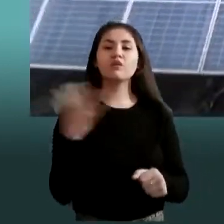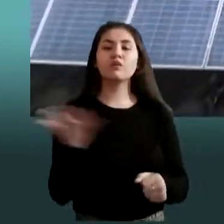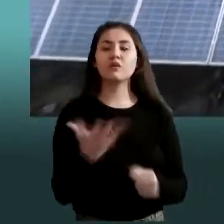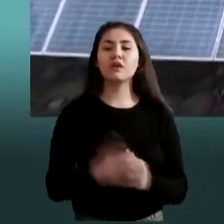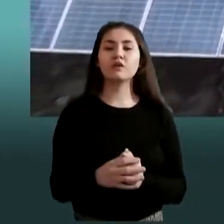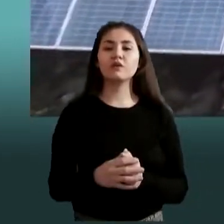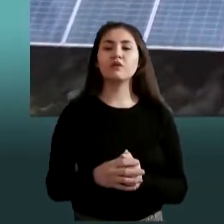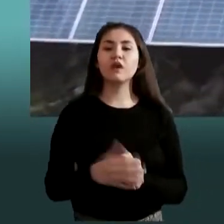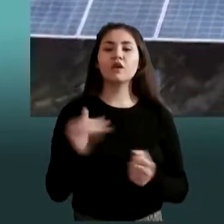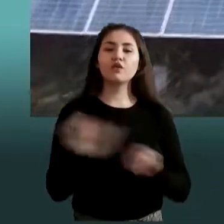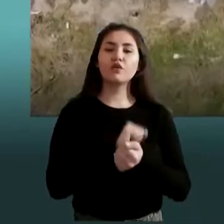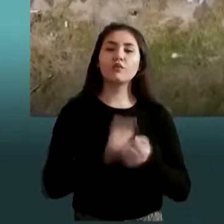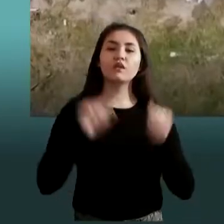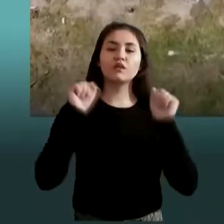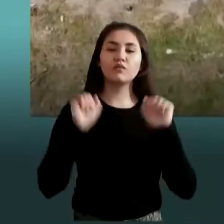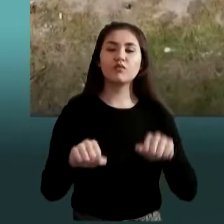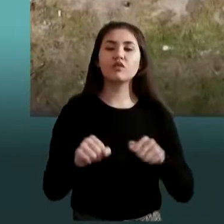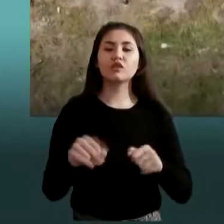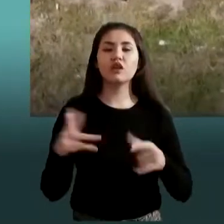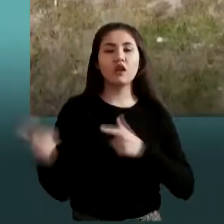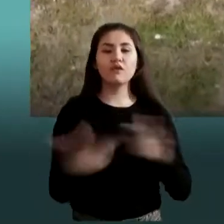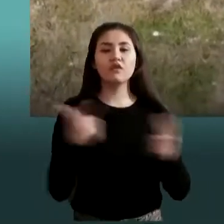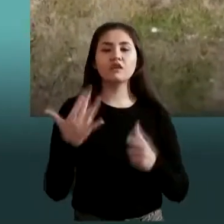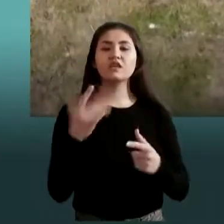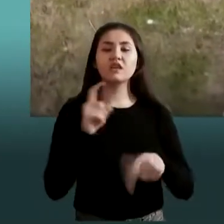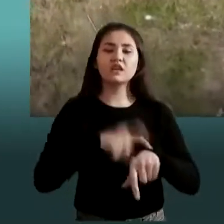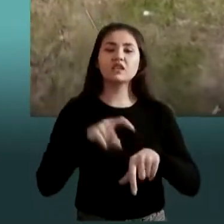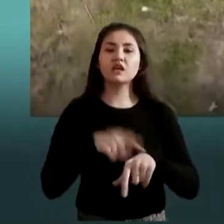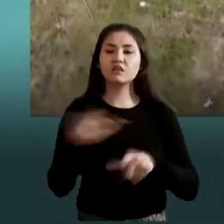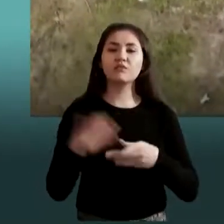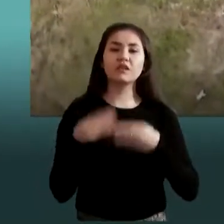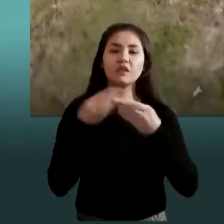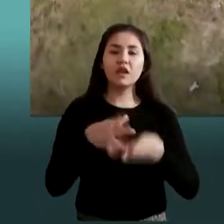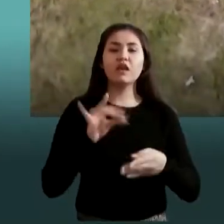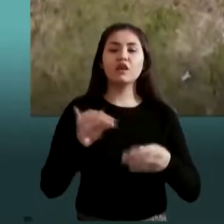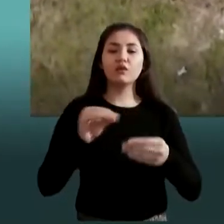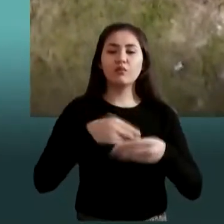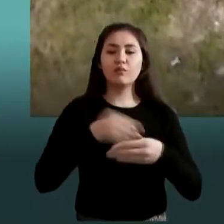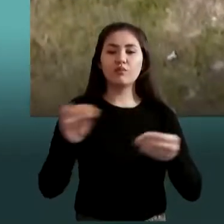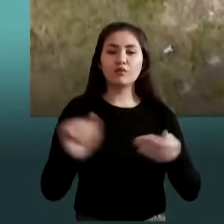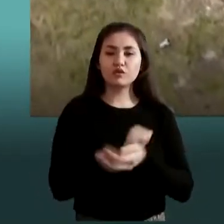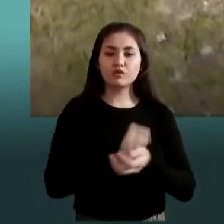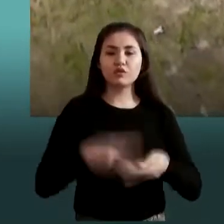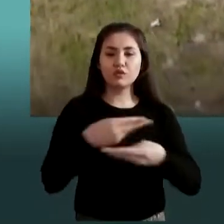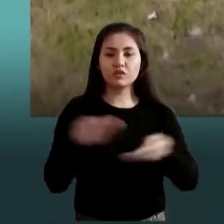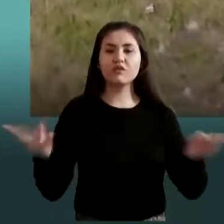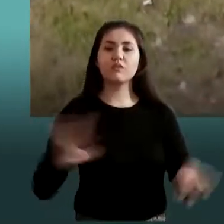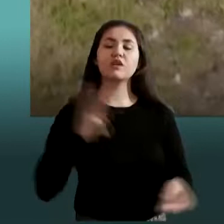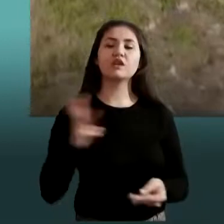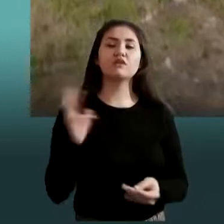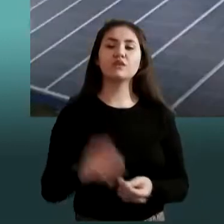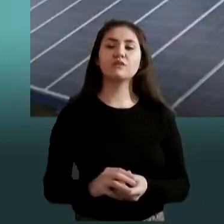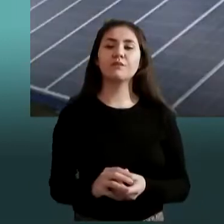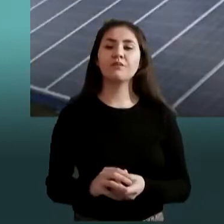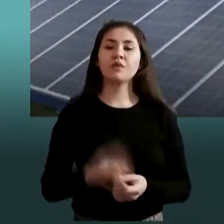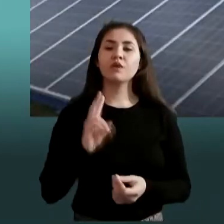який документ можна виготовити, скільки часу це може піти. І таку брошурку роздавали бажаючим таку